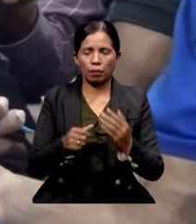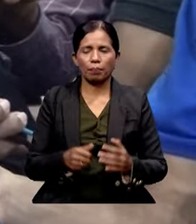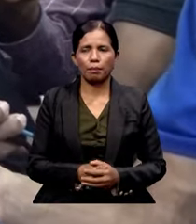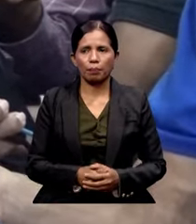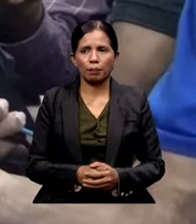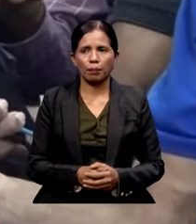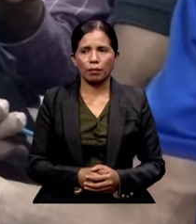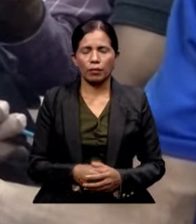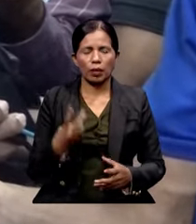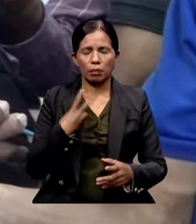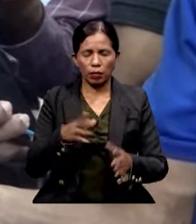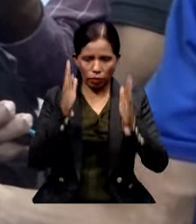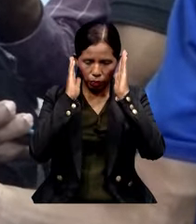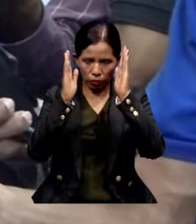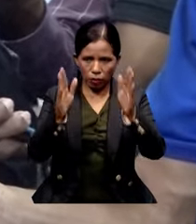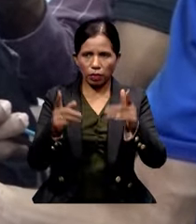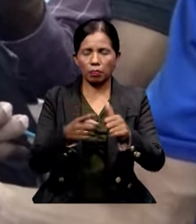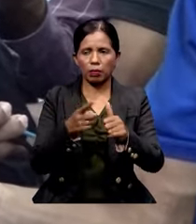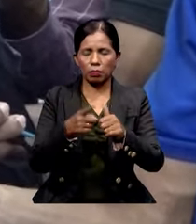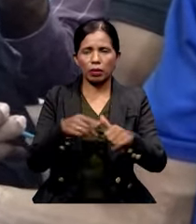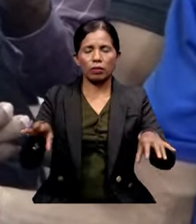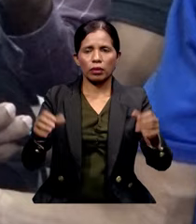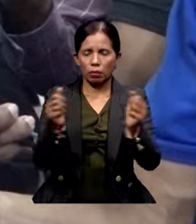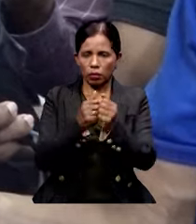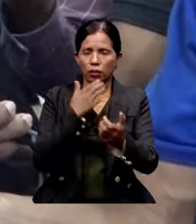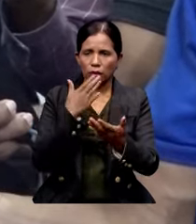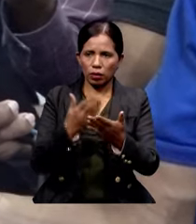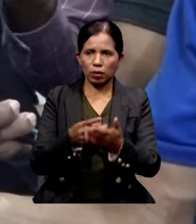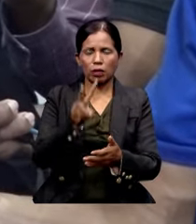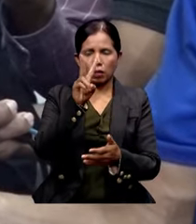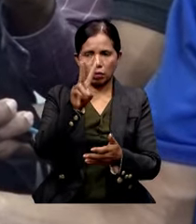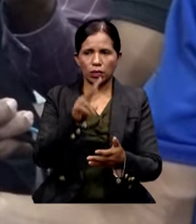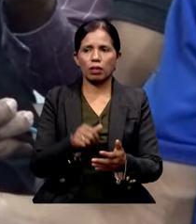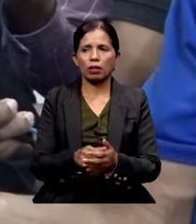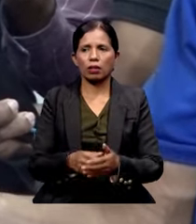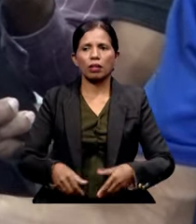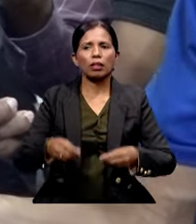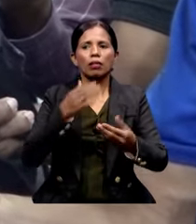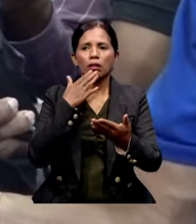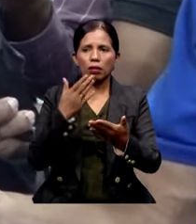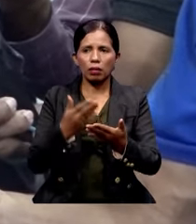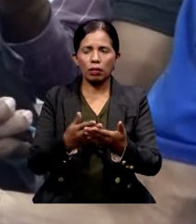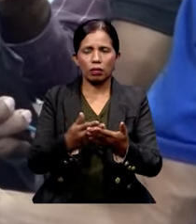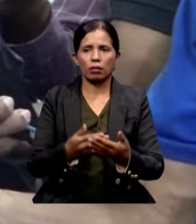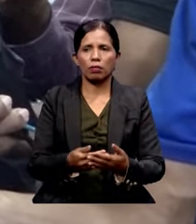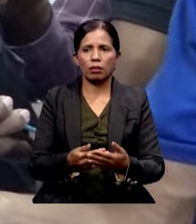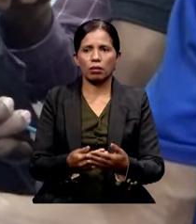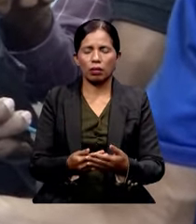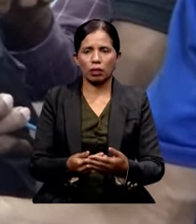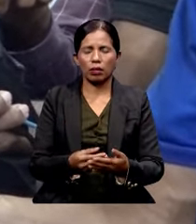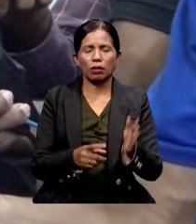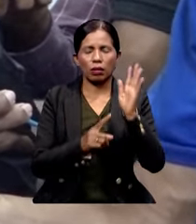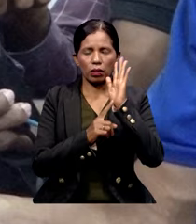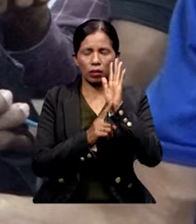jelas bahwa tujuan dari festival yang pertama adalah memperarat hubungan dan yang kedua Eh festival budaya yang diadakan itu untuk